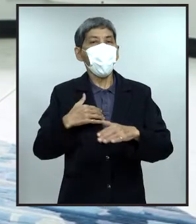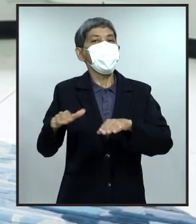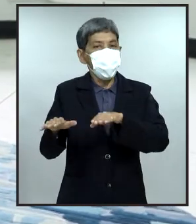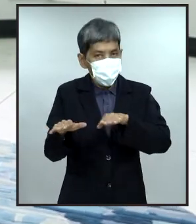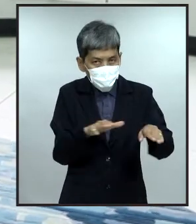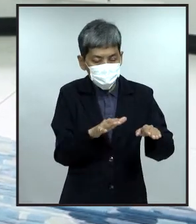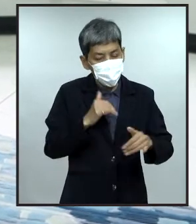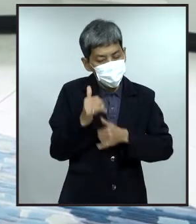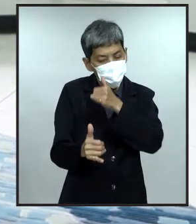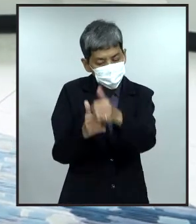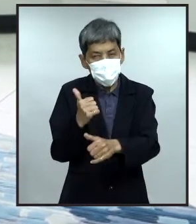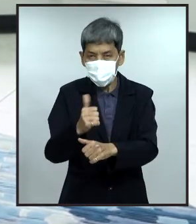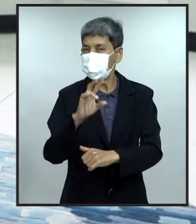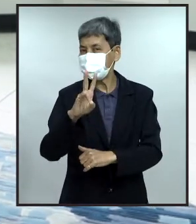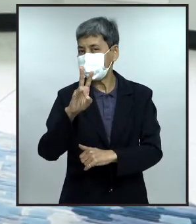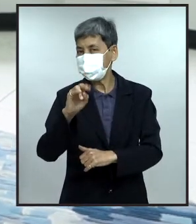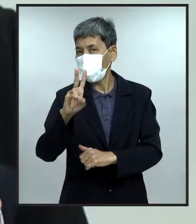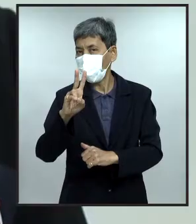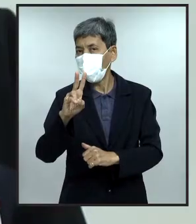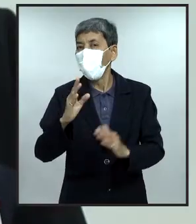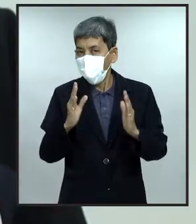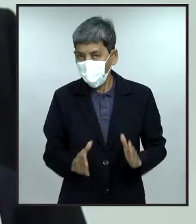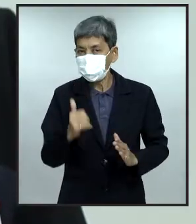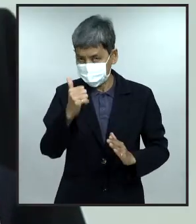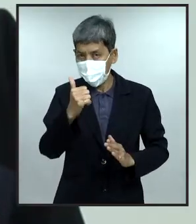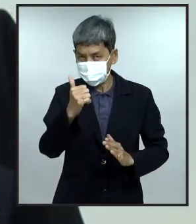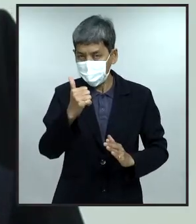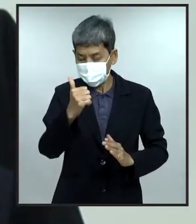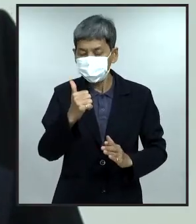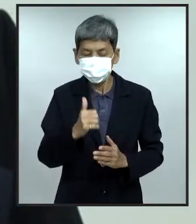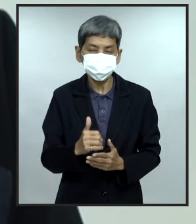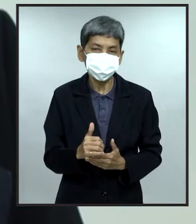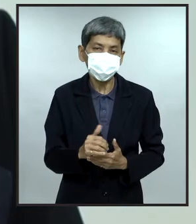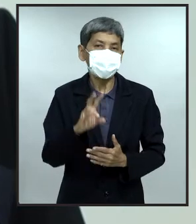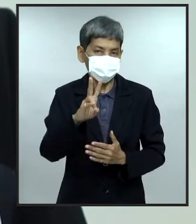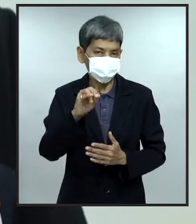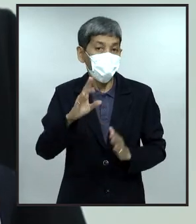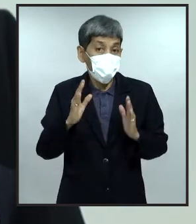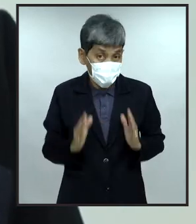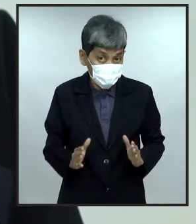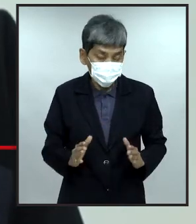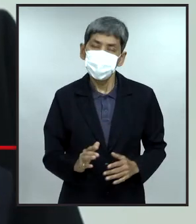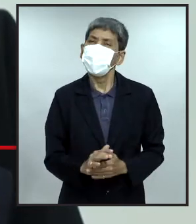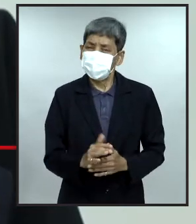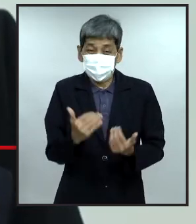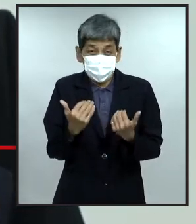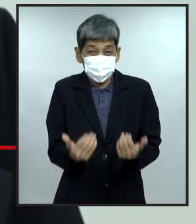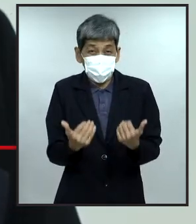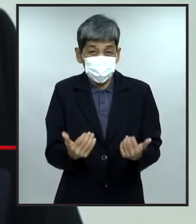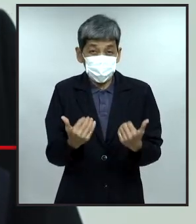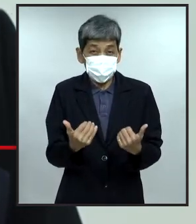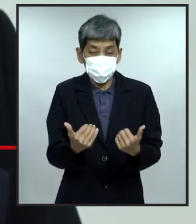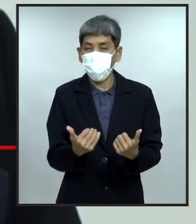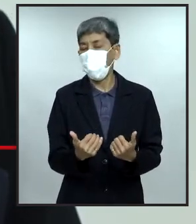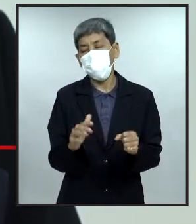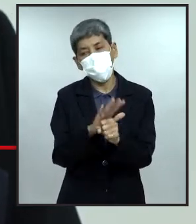รับได้ถึง72 ครับ 72คนนะครับแล้วก็ถึงแม้ว่าตอนนี้เนี่ยมันจะลดล